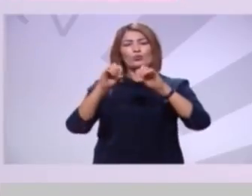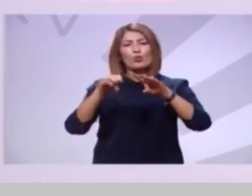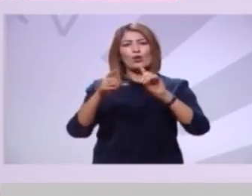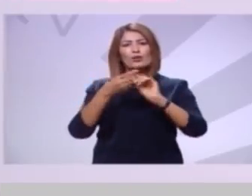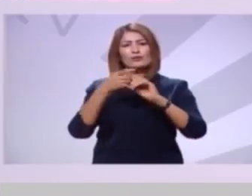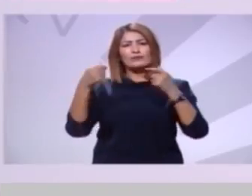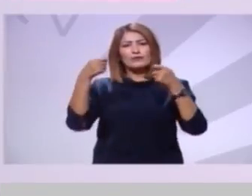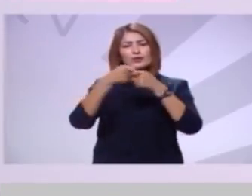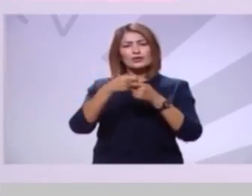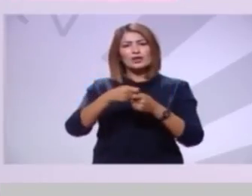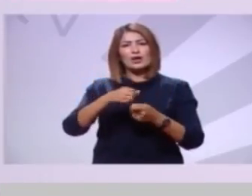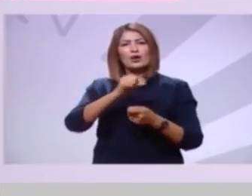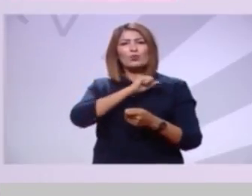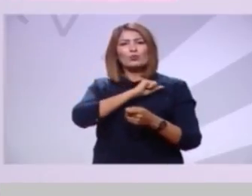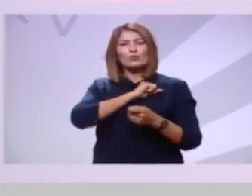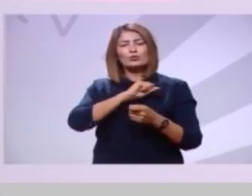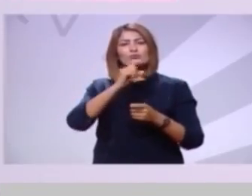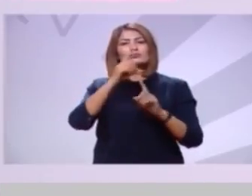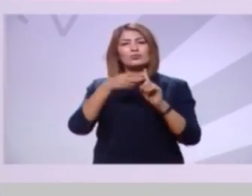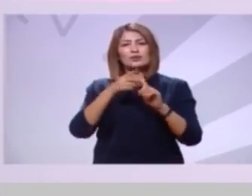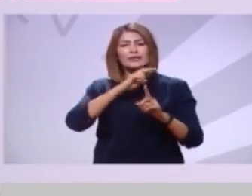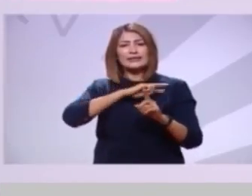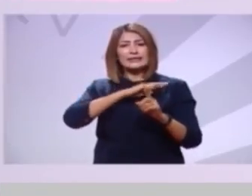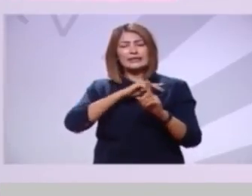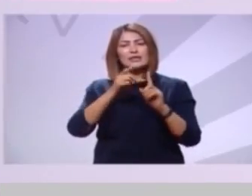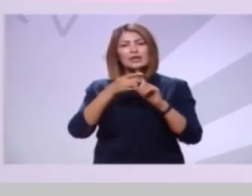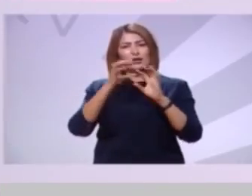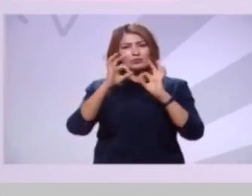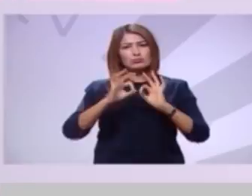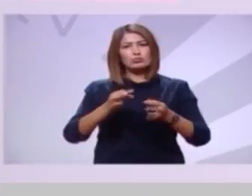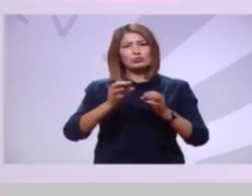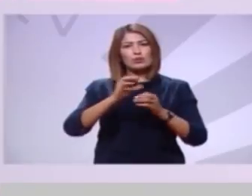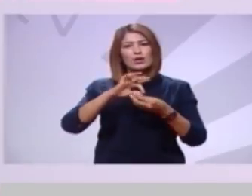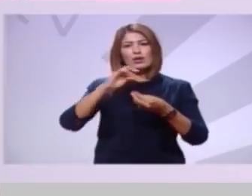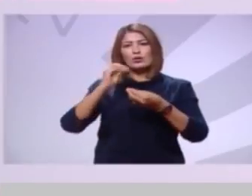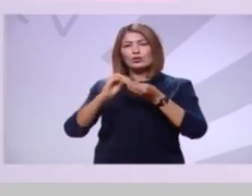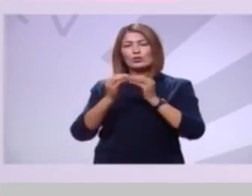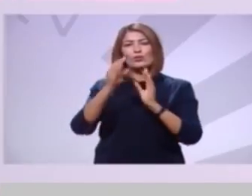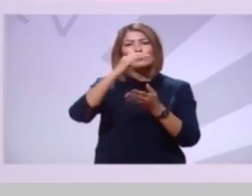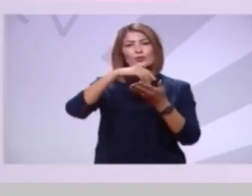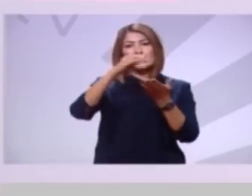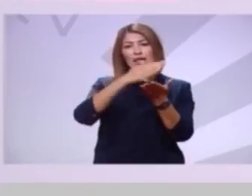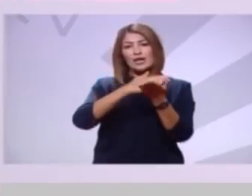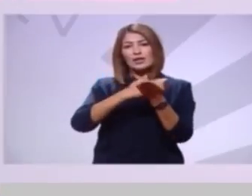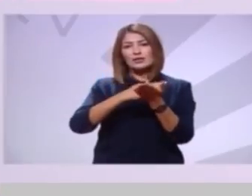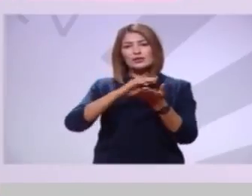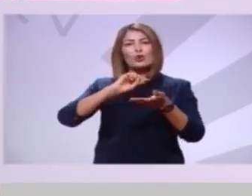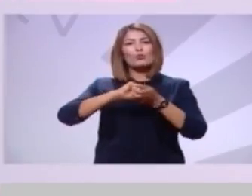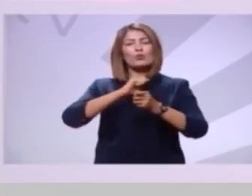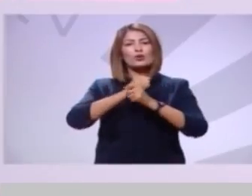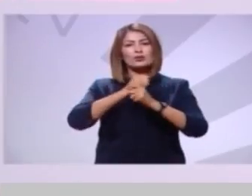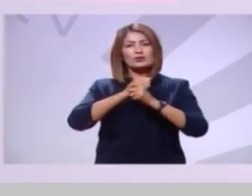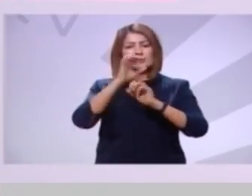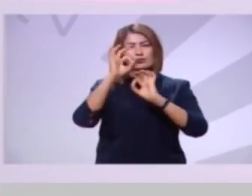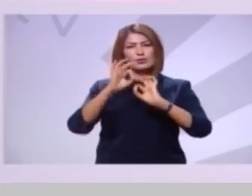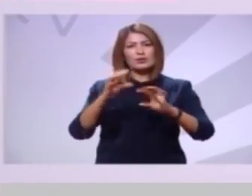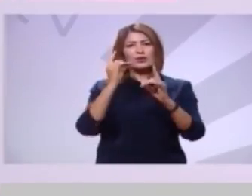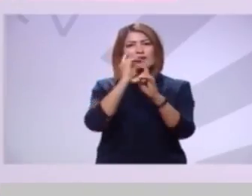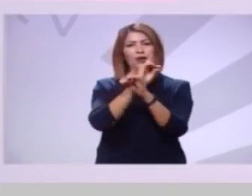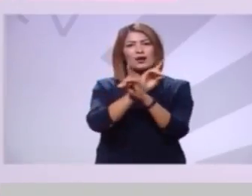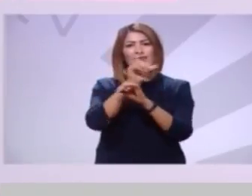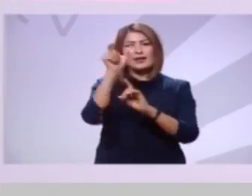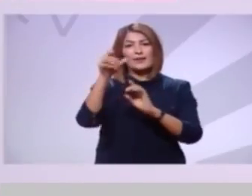والباحثين على العمل اصحاب الشهائد العليا من القضايا والاليه سطاشر كنت حاضر عليهم